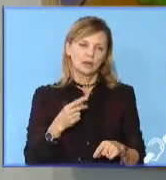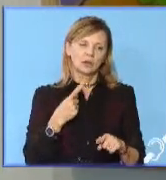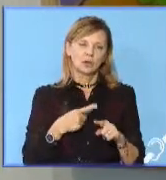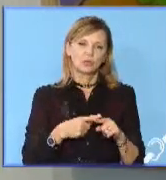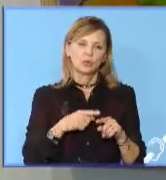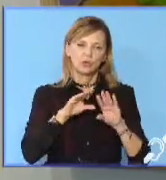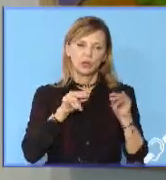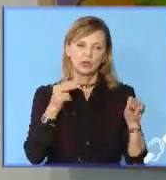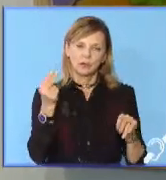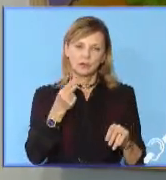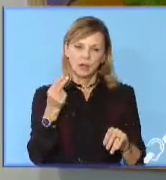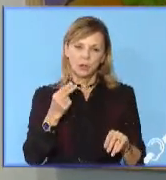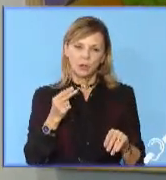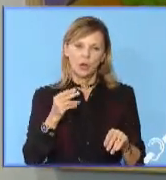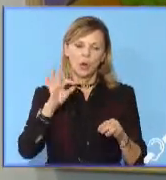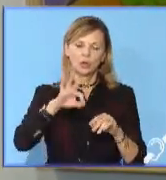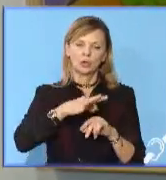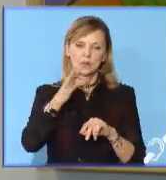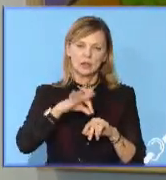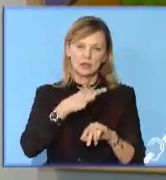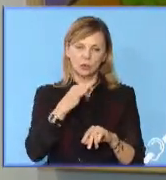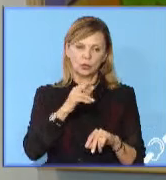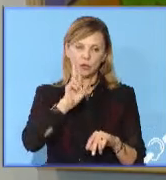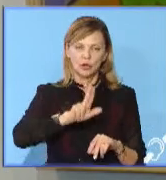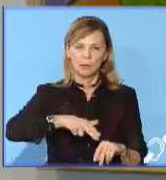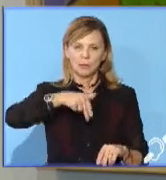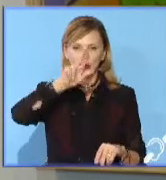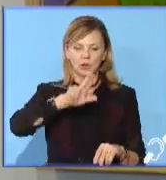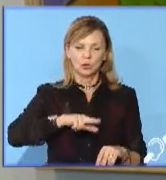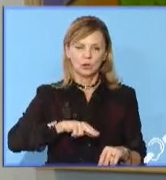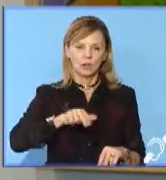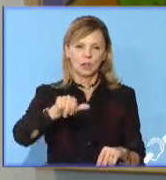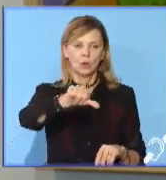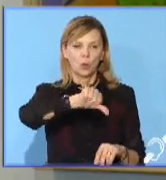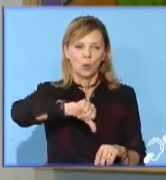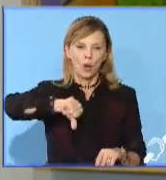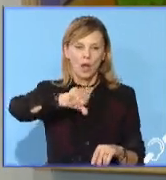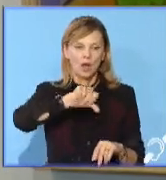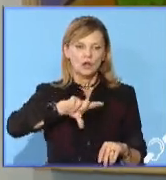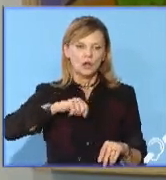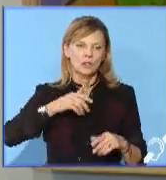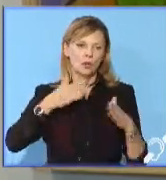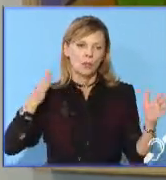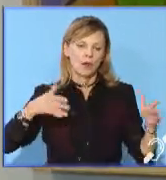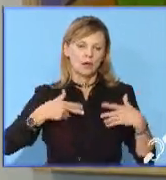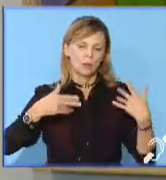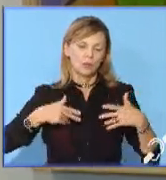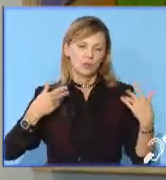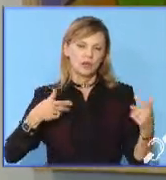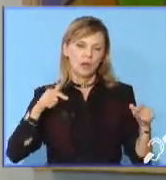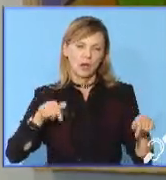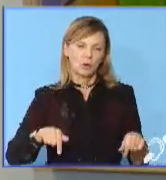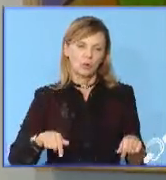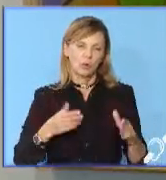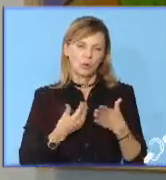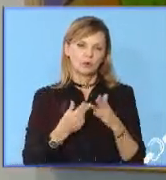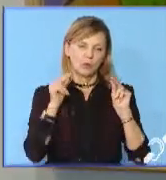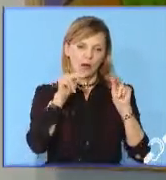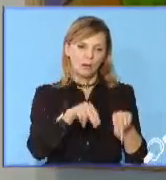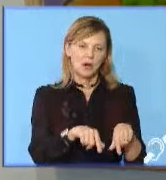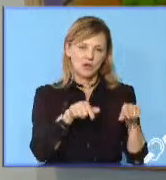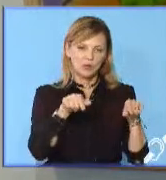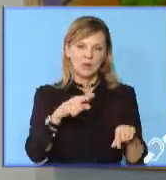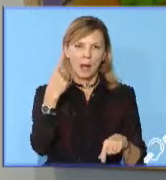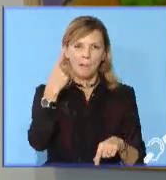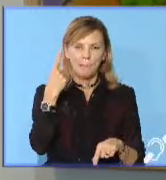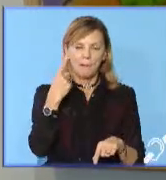de cusături și pictură în ulei și, bineînțeles, o mare bucurie, fiind a 17-a ediție, am ajuns și eu să